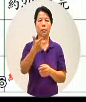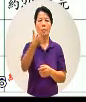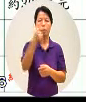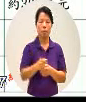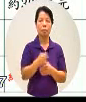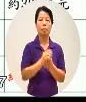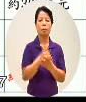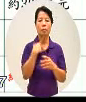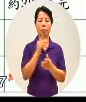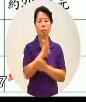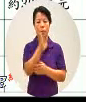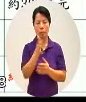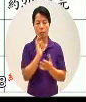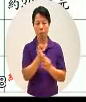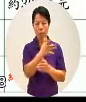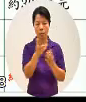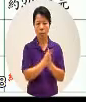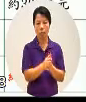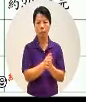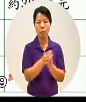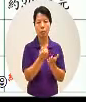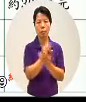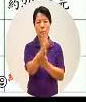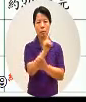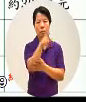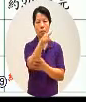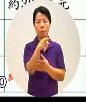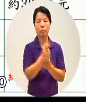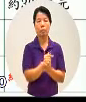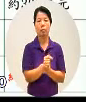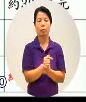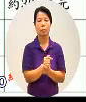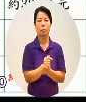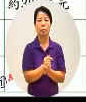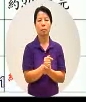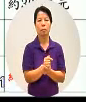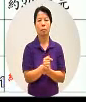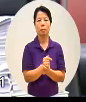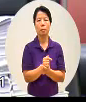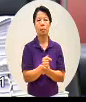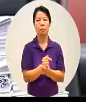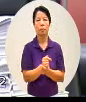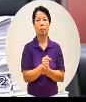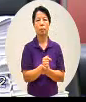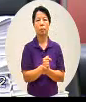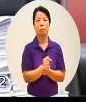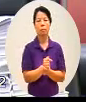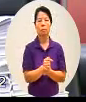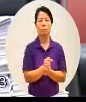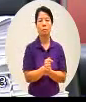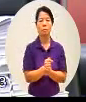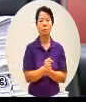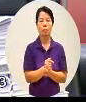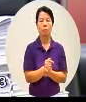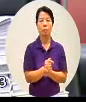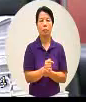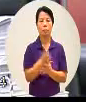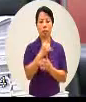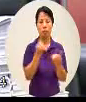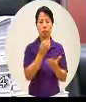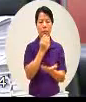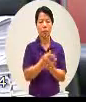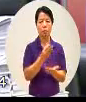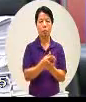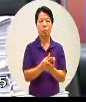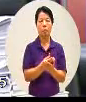那本席为什么要凸显这两张我们这个 PowerPoint 呢？我们看我们的负债